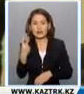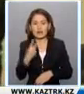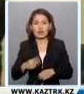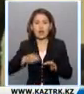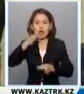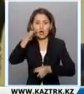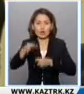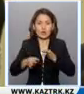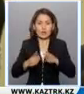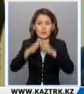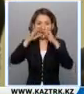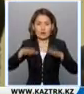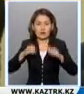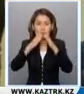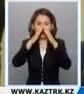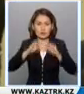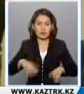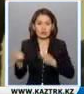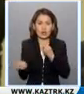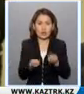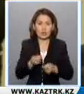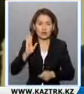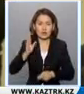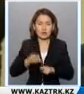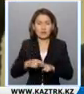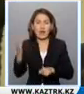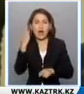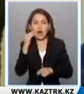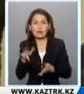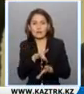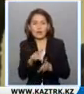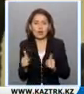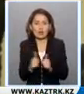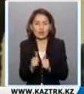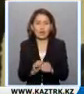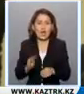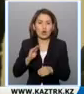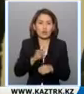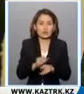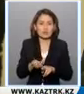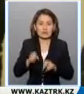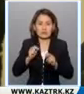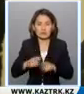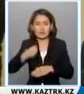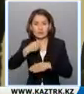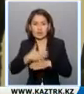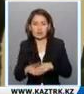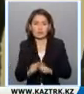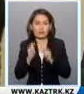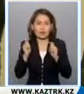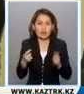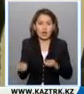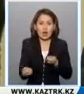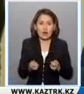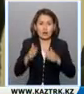емес, өзіміздің отандық мамандар басқарып отыр. Енді осы жылы Алматының қасындағы қосымша жерден басқару кешенін тапсыру ойымызда бар.